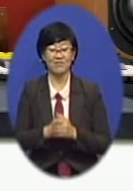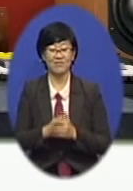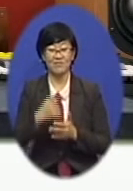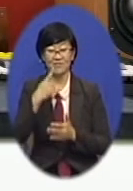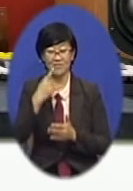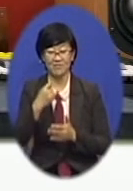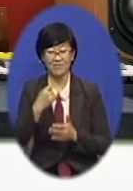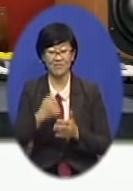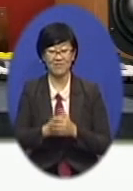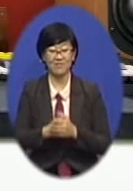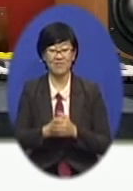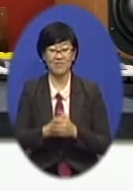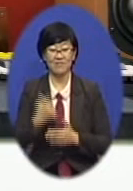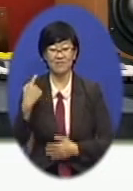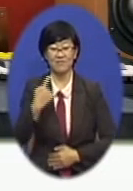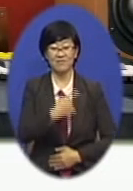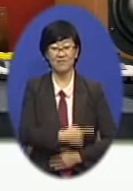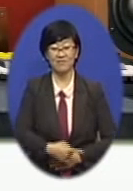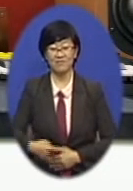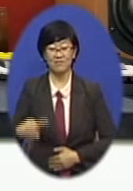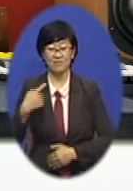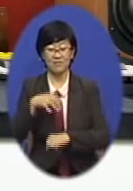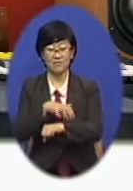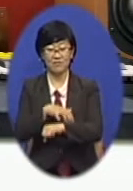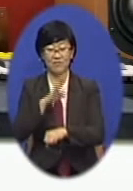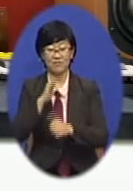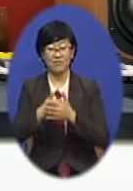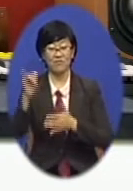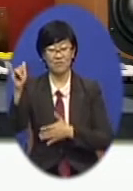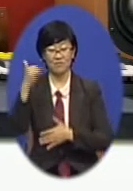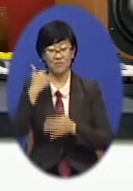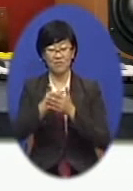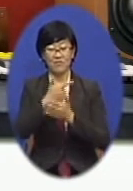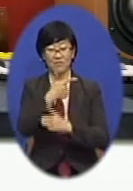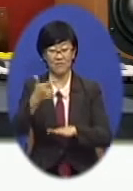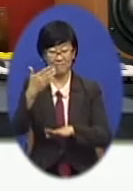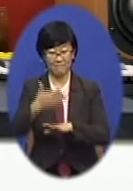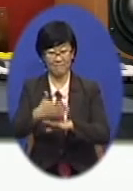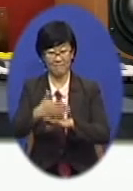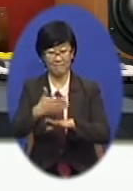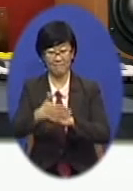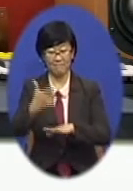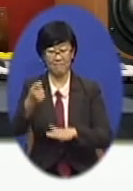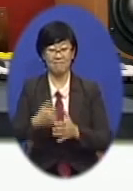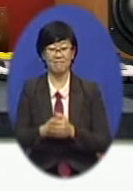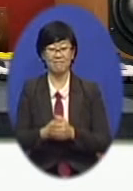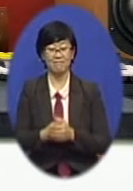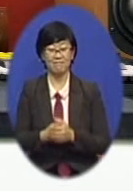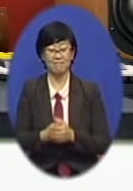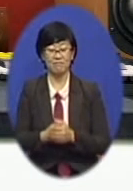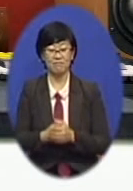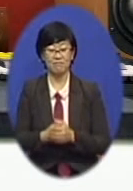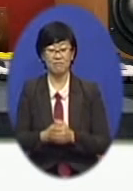홍수님. 예. 예 몸이 좀 많이 불편하신데 이렇게 전화 주셔서 감사합니다. 네. 아,